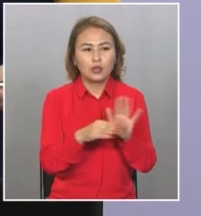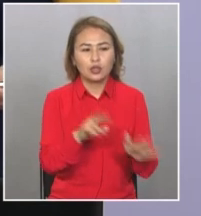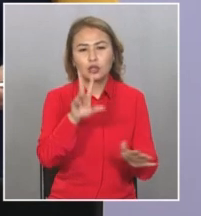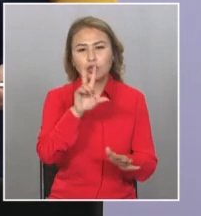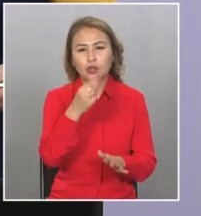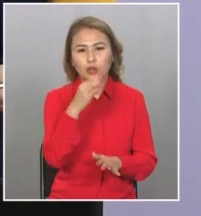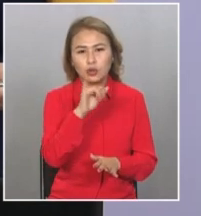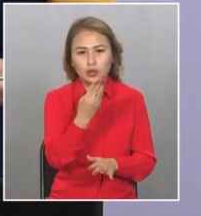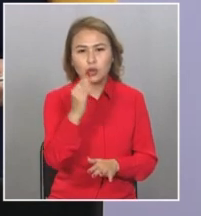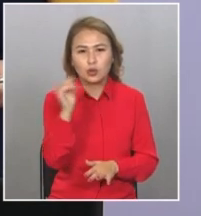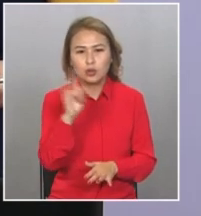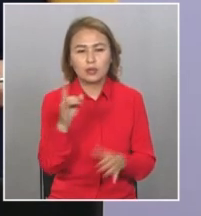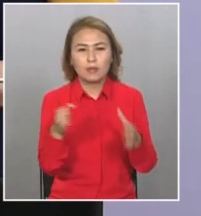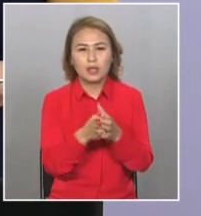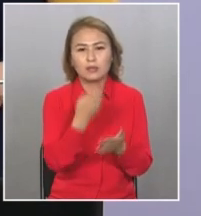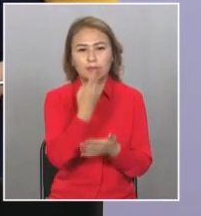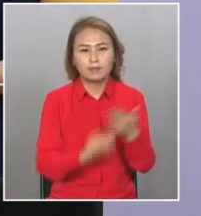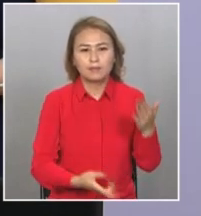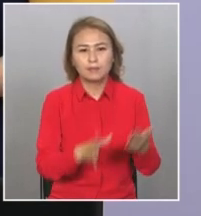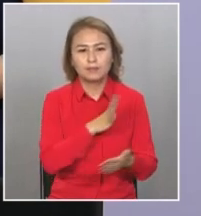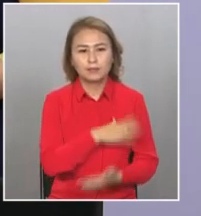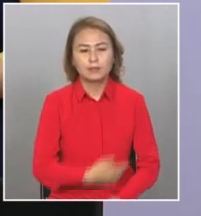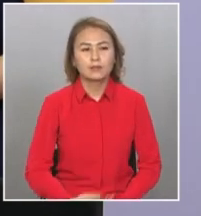300 партиясы жеңіліс тапты.